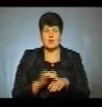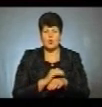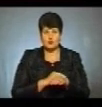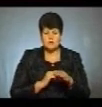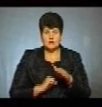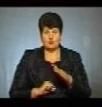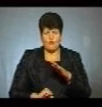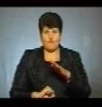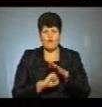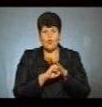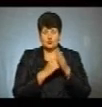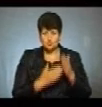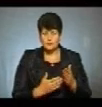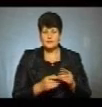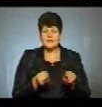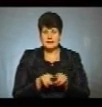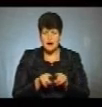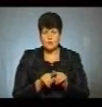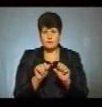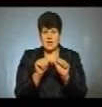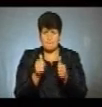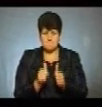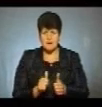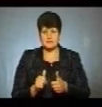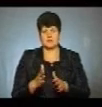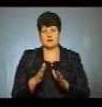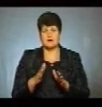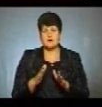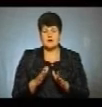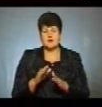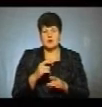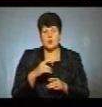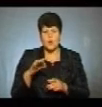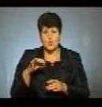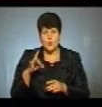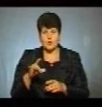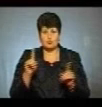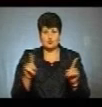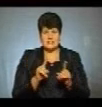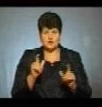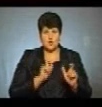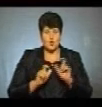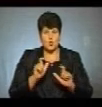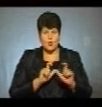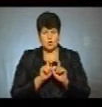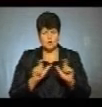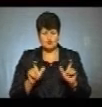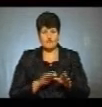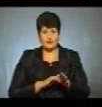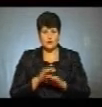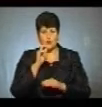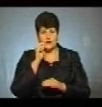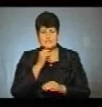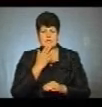Марті Подкович. Також біля пам'ятника оперній співачці хор Тернопільського музичного коледжу виконав українські народні